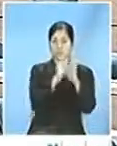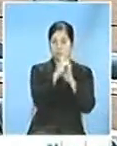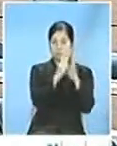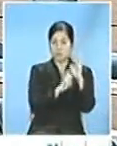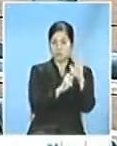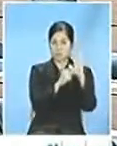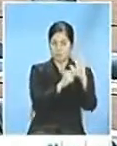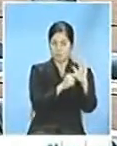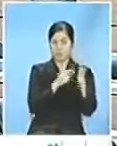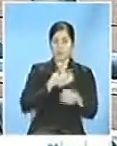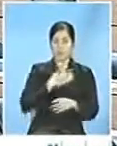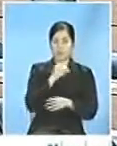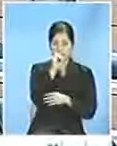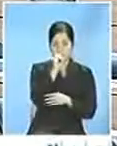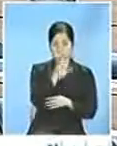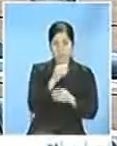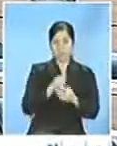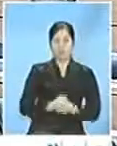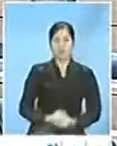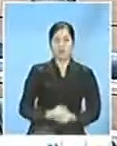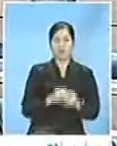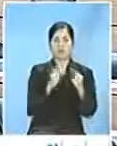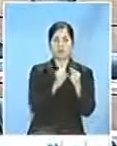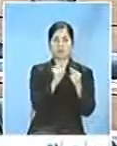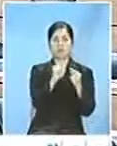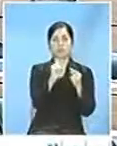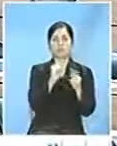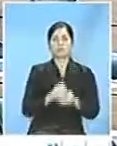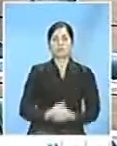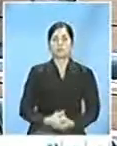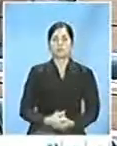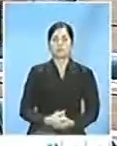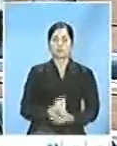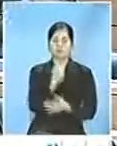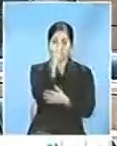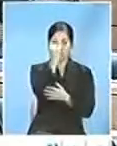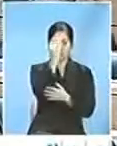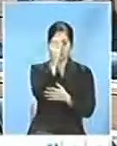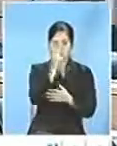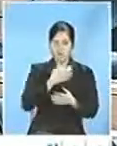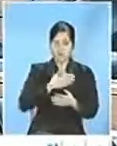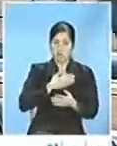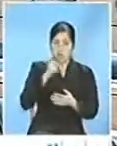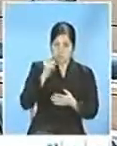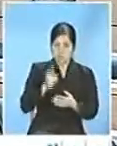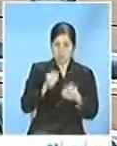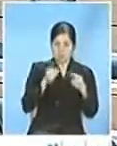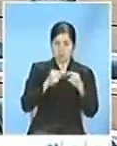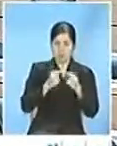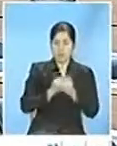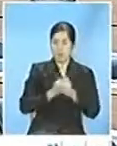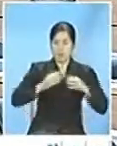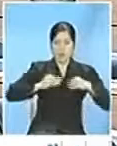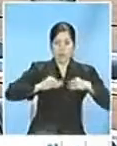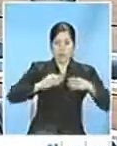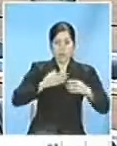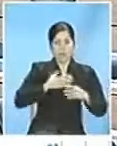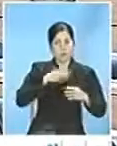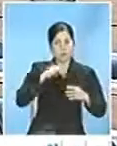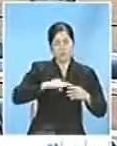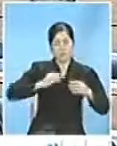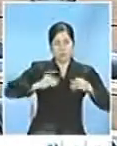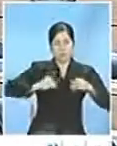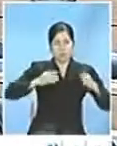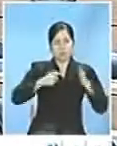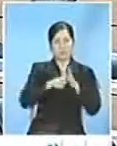พูดเป็นประการที่สองก่อนเข้าสู่รายละเอียดก็คือว่าทำไมเราจำเป็นต้องคัดค้าน